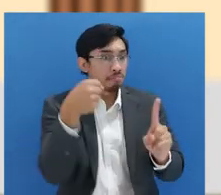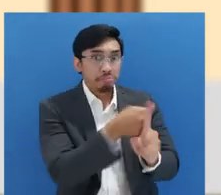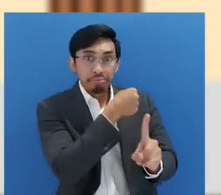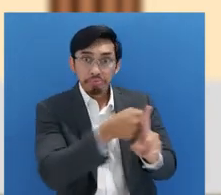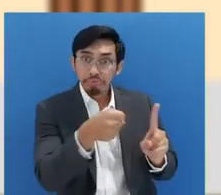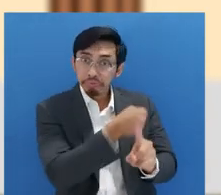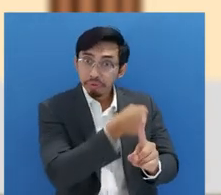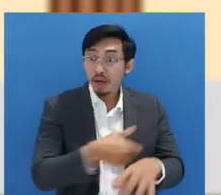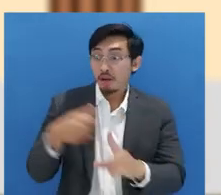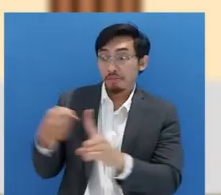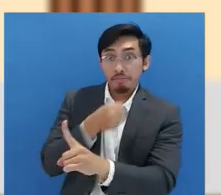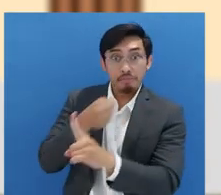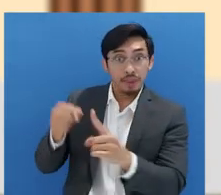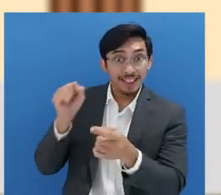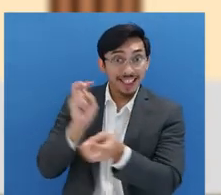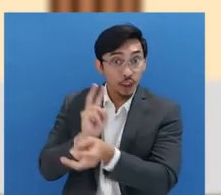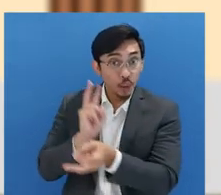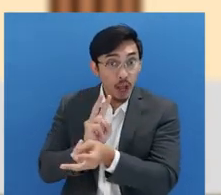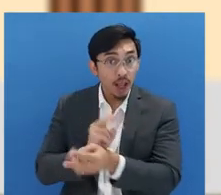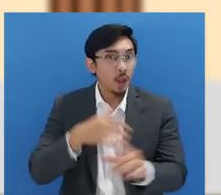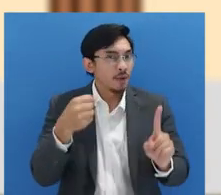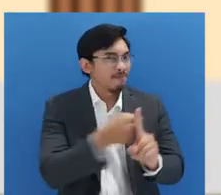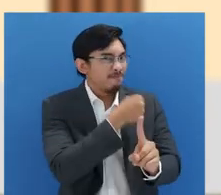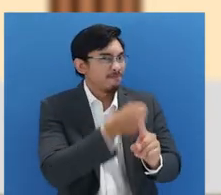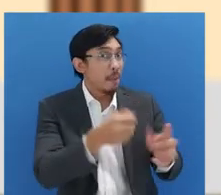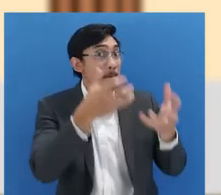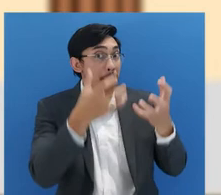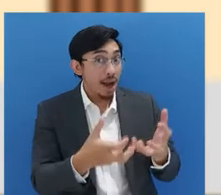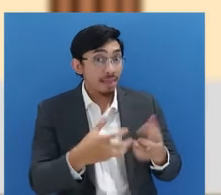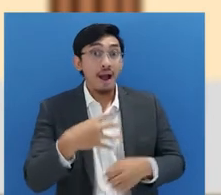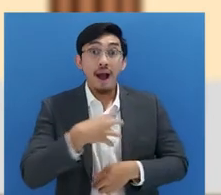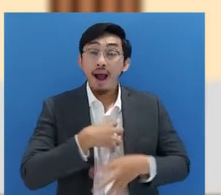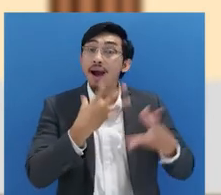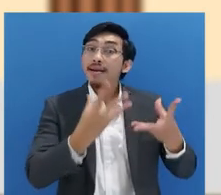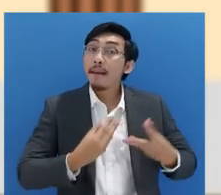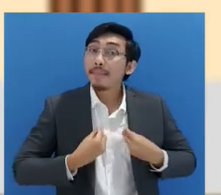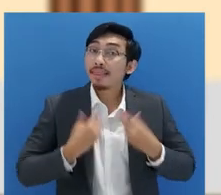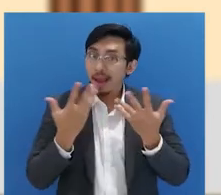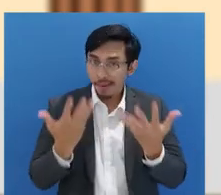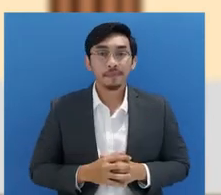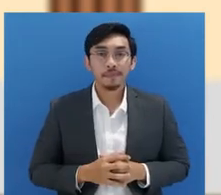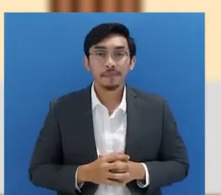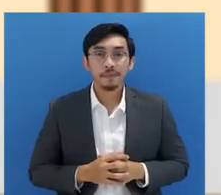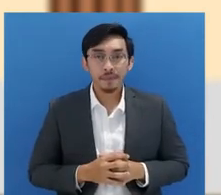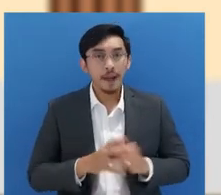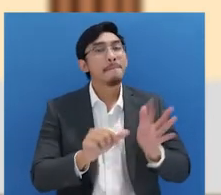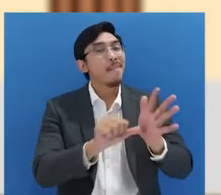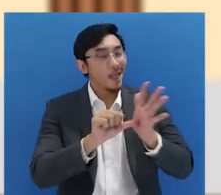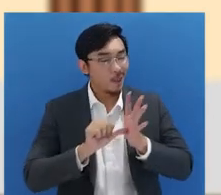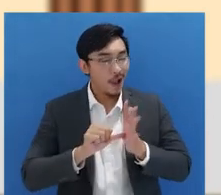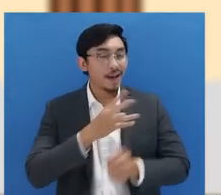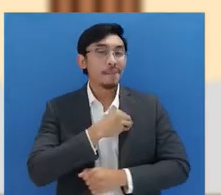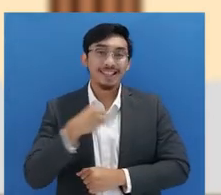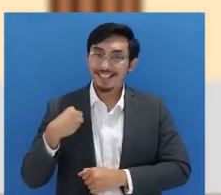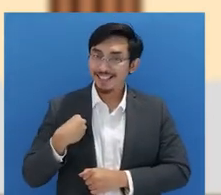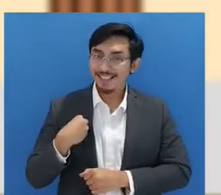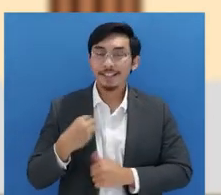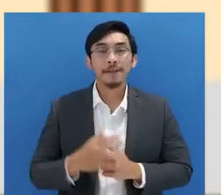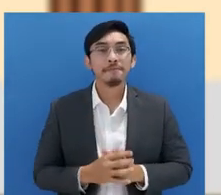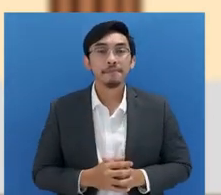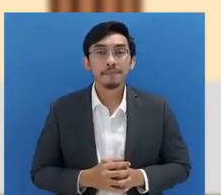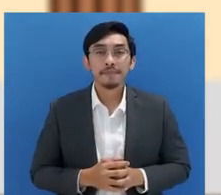penyiksaan, kekerasan seksual, dan penganiayaan berat berhak mendapatkan bantuan medis